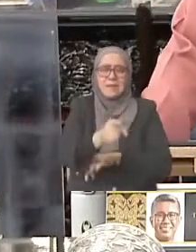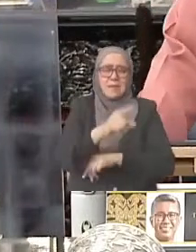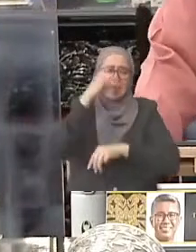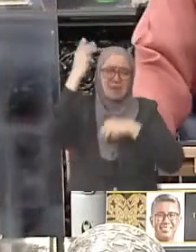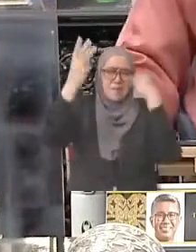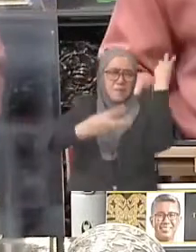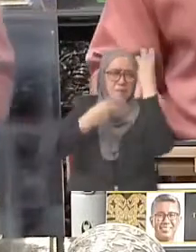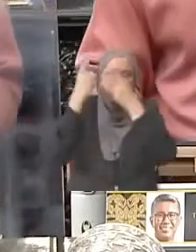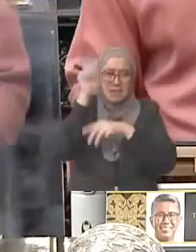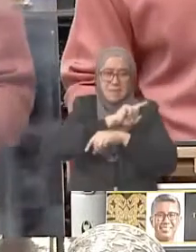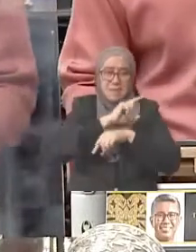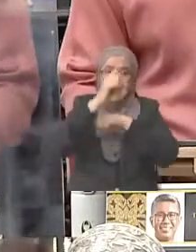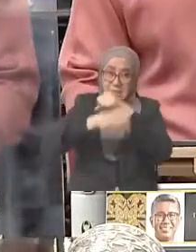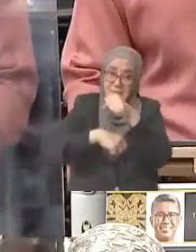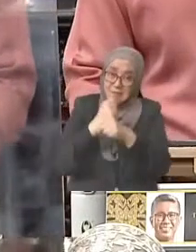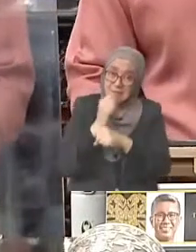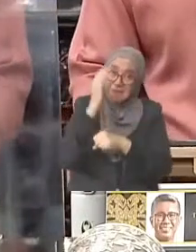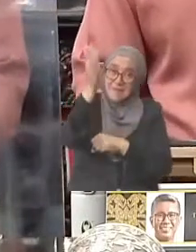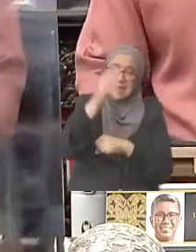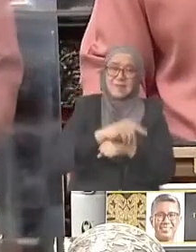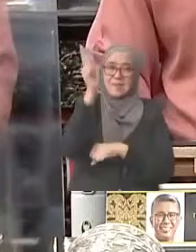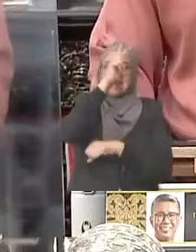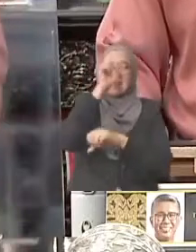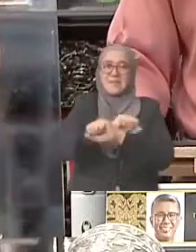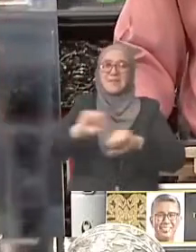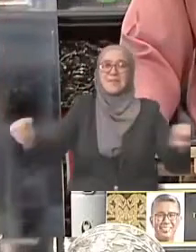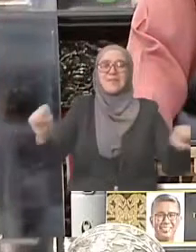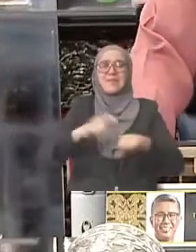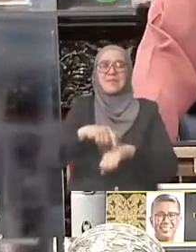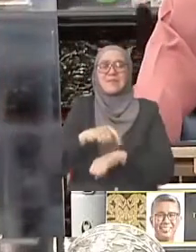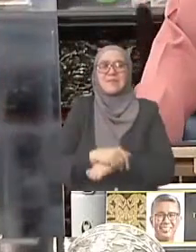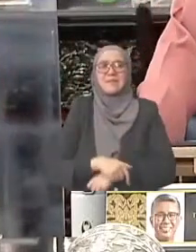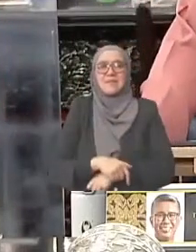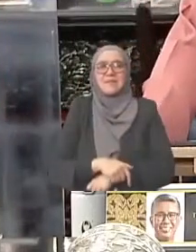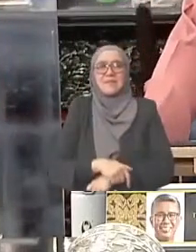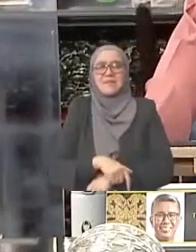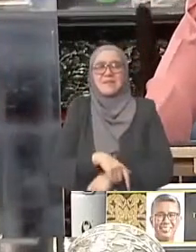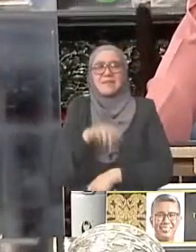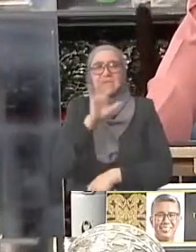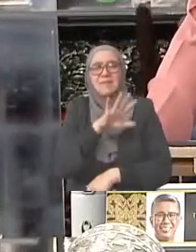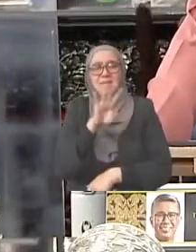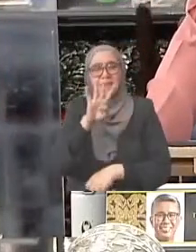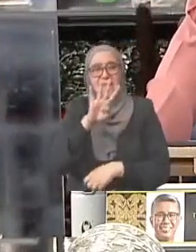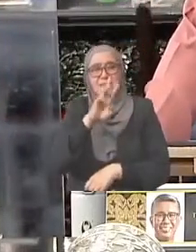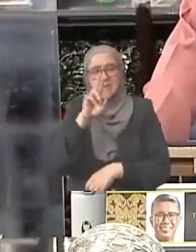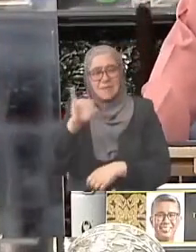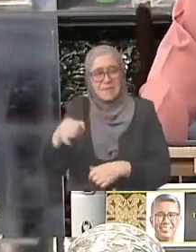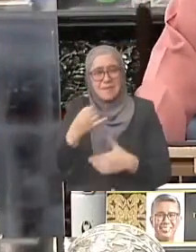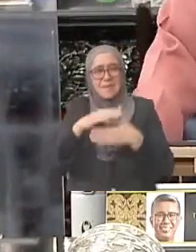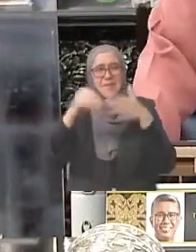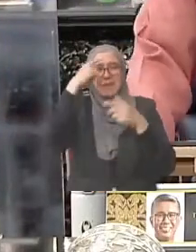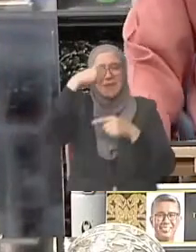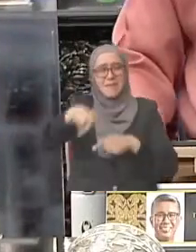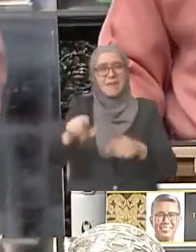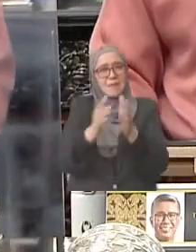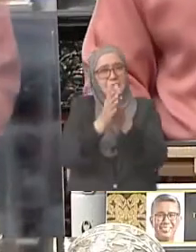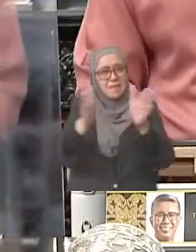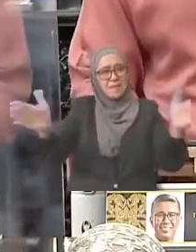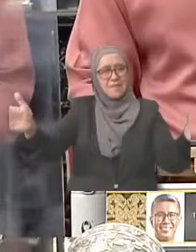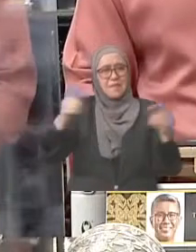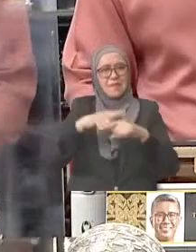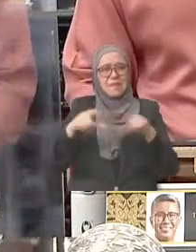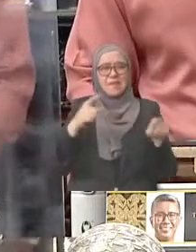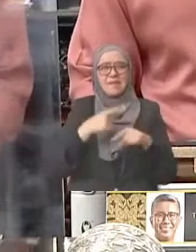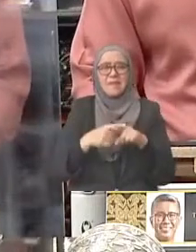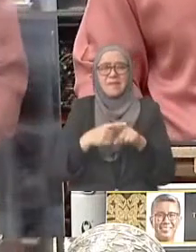kerajaan menjijikkan 24000000 Ringgit pertama meluaskan program community feeding kepada kanak-kanak daripada keluarga